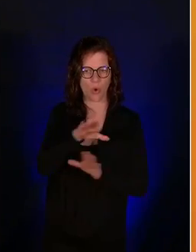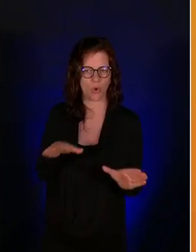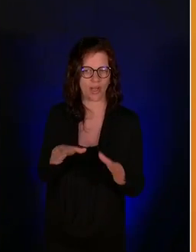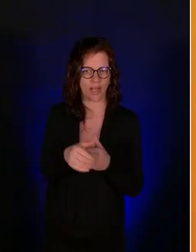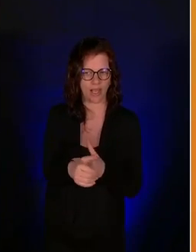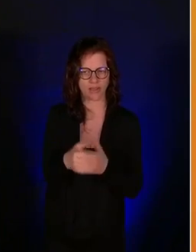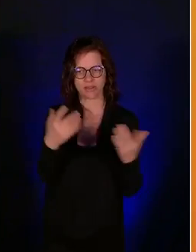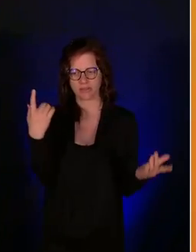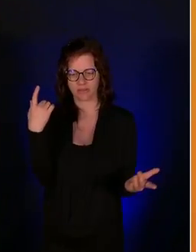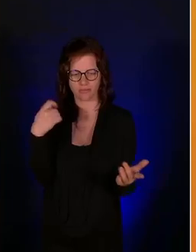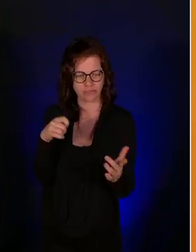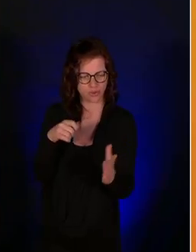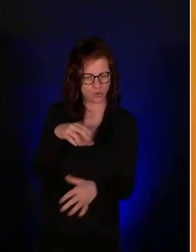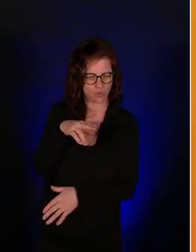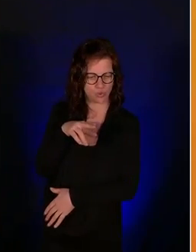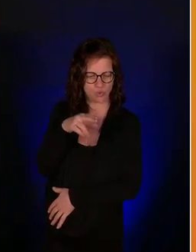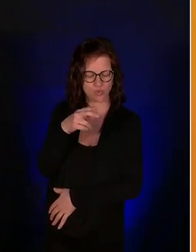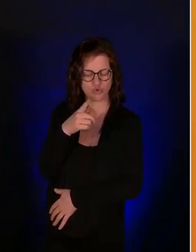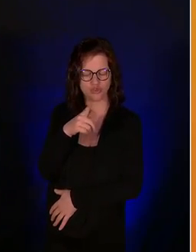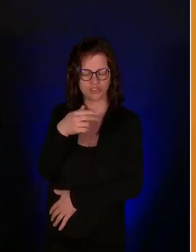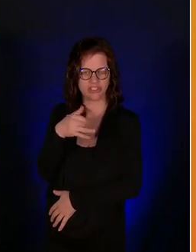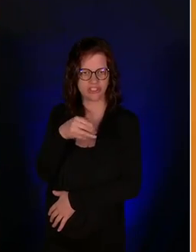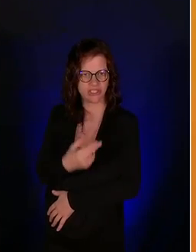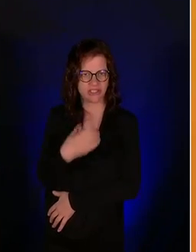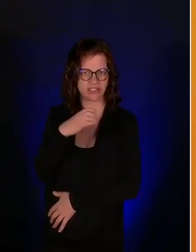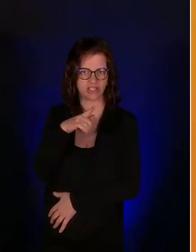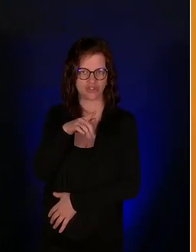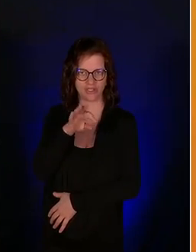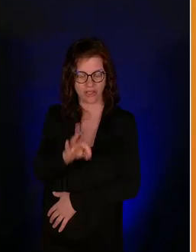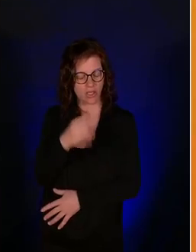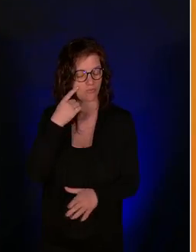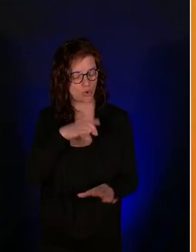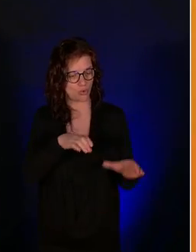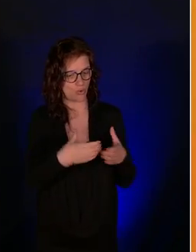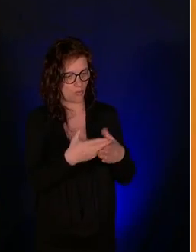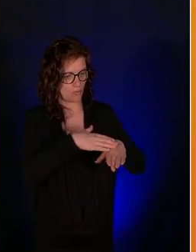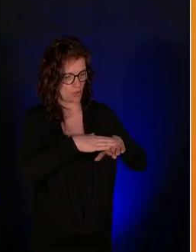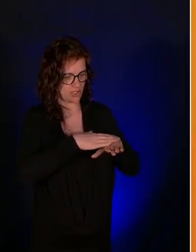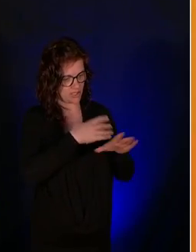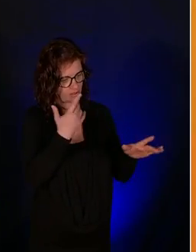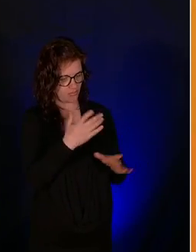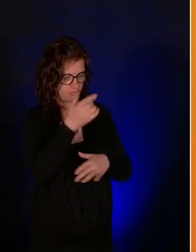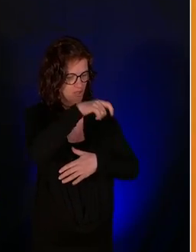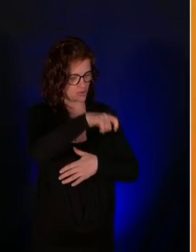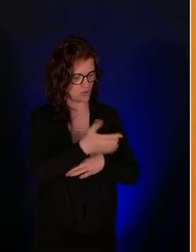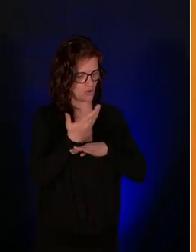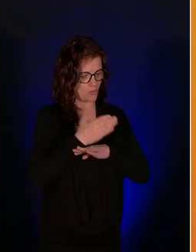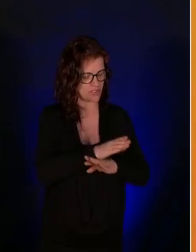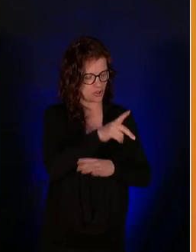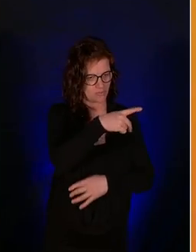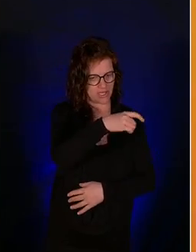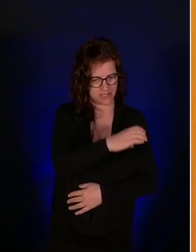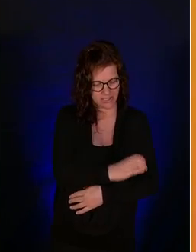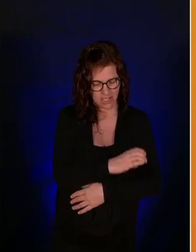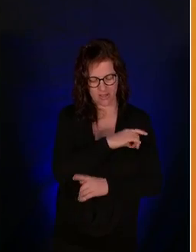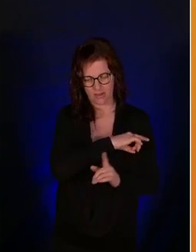l'UGIC-CGT. Bienvenue pour les partis politiques à Pascal Joly qui représente le Parti communiste français.